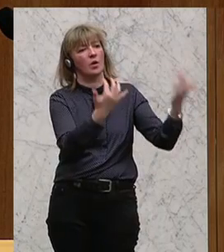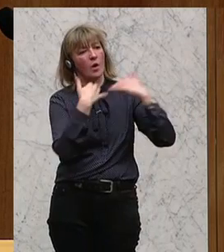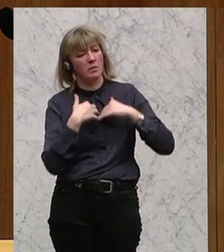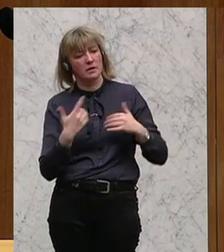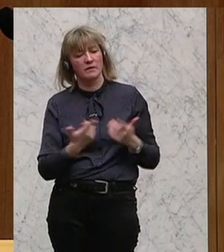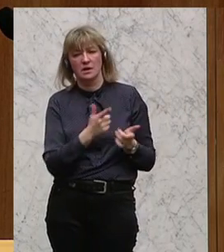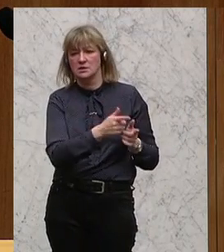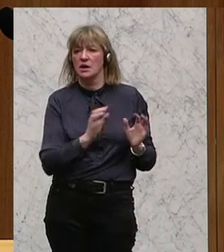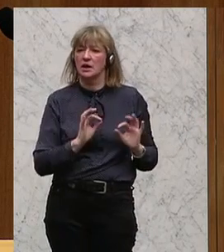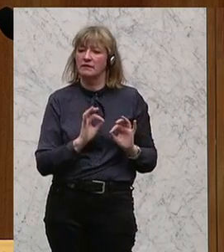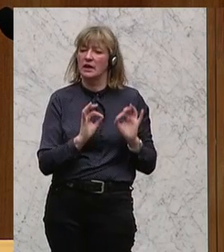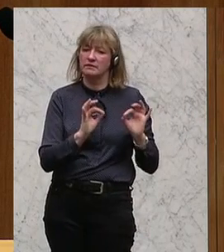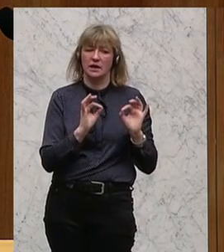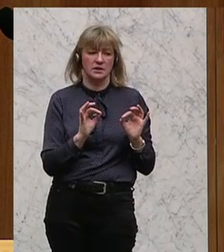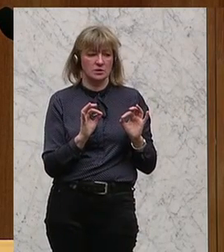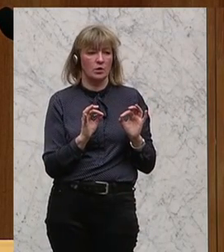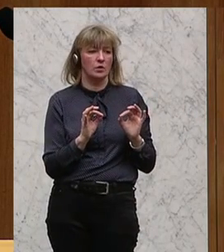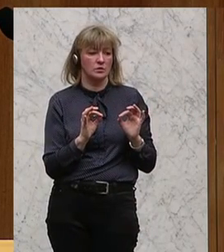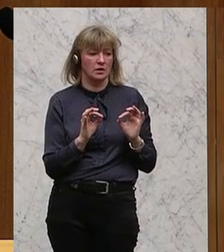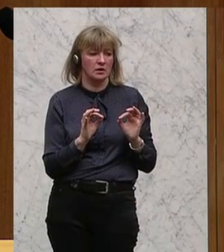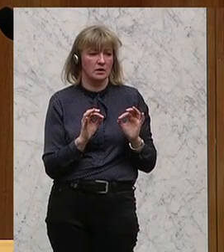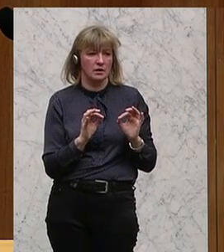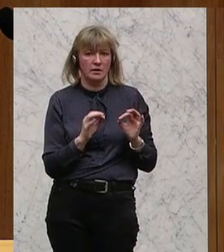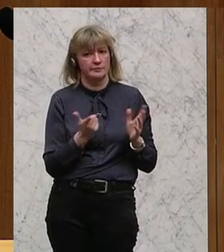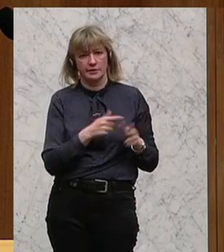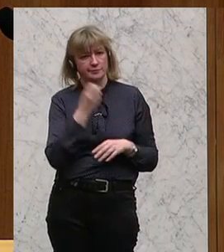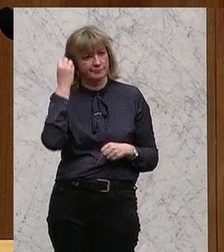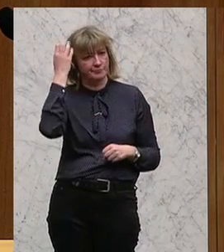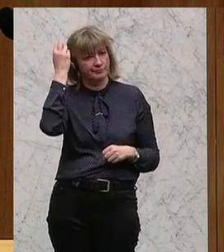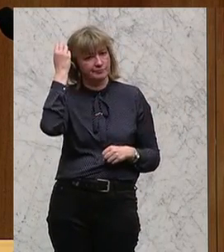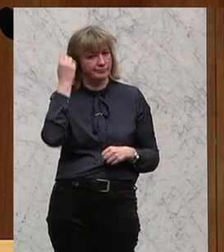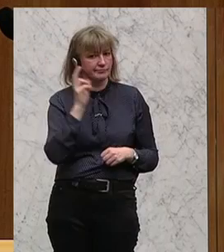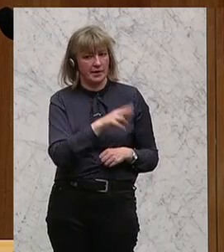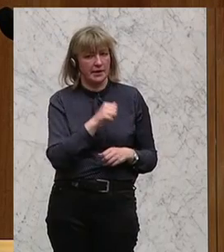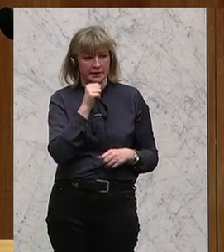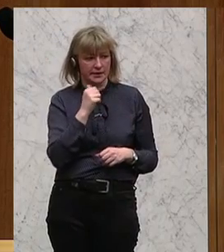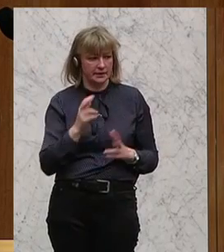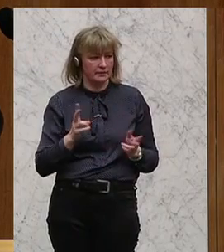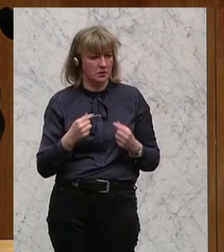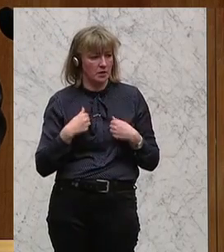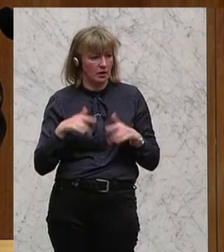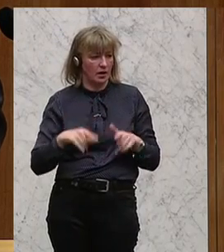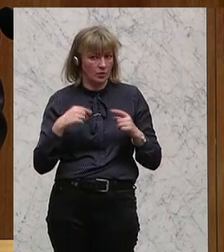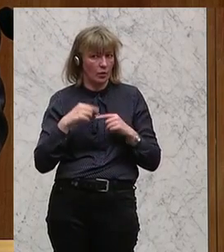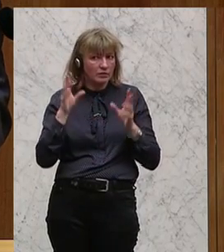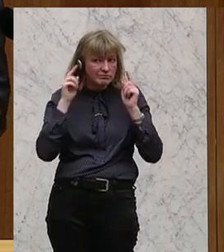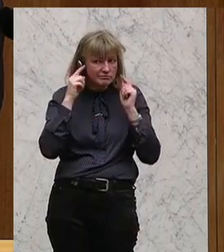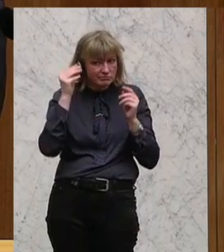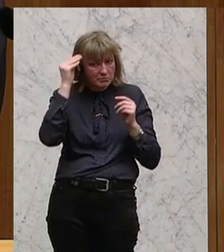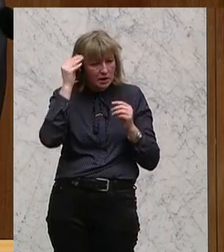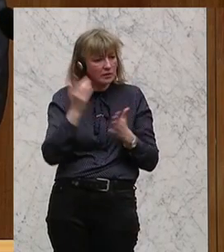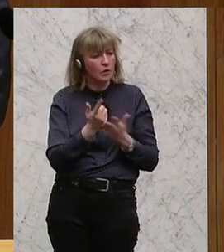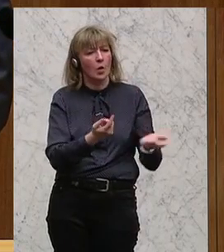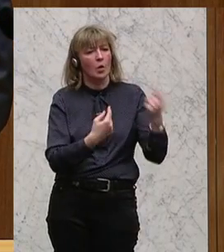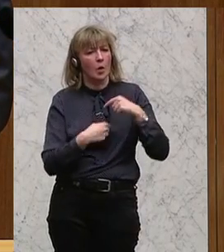ihren Qualifikationen, zum Großteil an den Haaren herbeigezogen gewesen ist. Denn ich habe es noch in den Ohren, als es geheißen hat, da